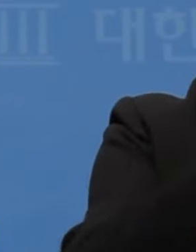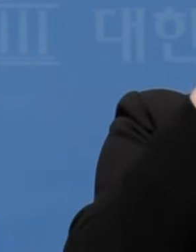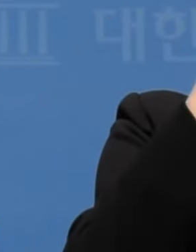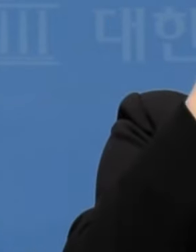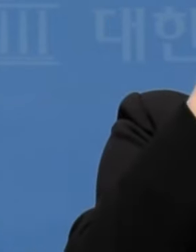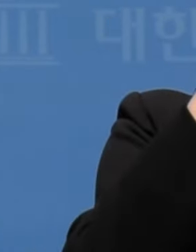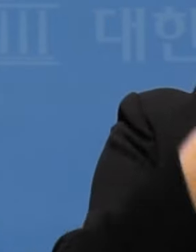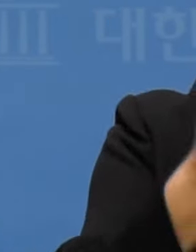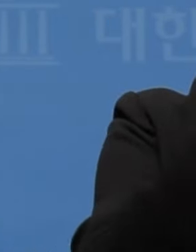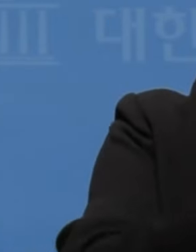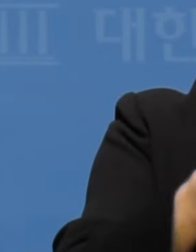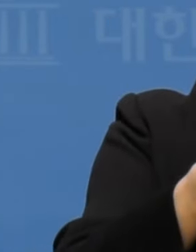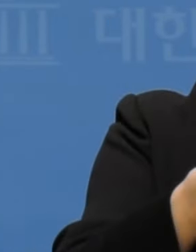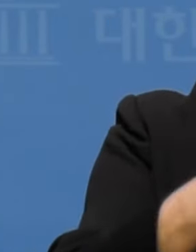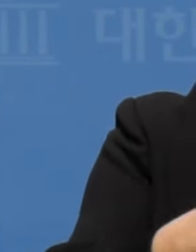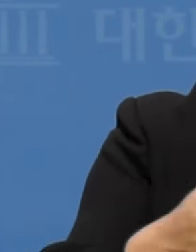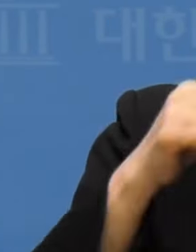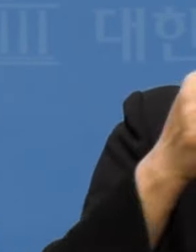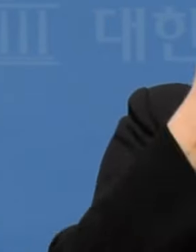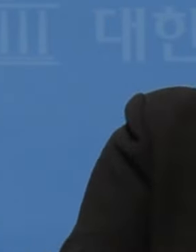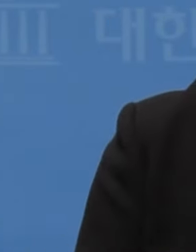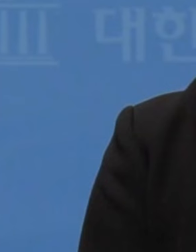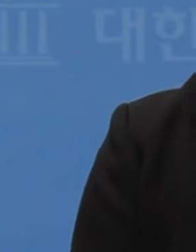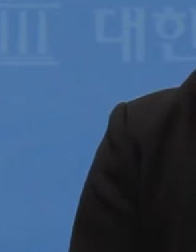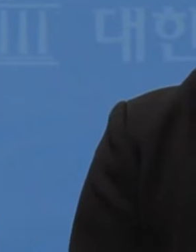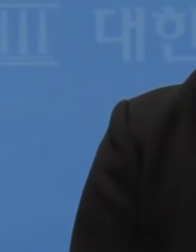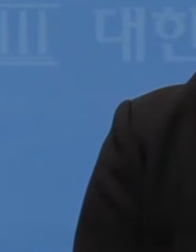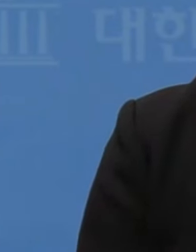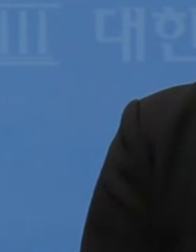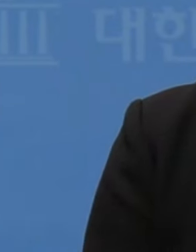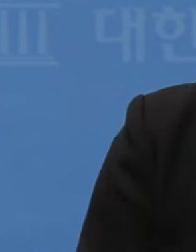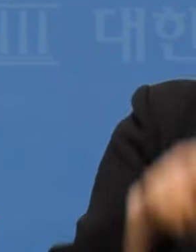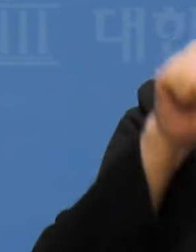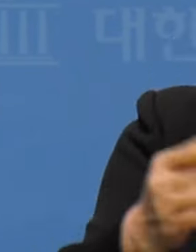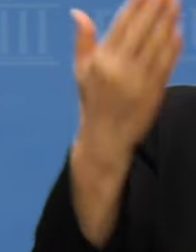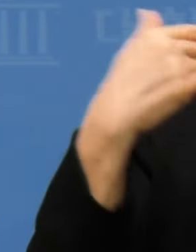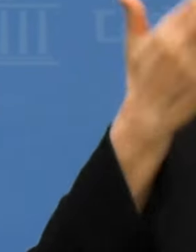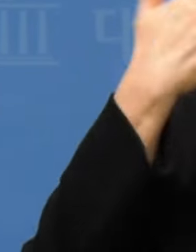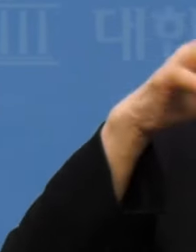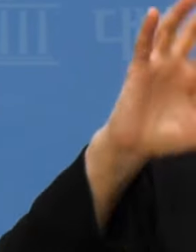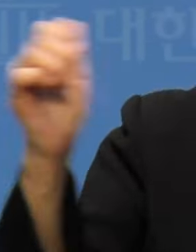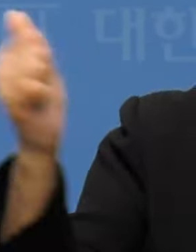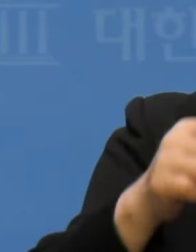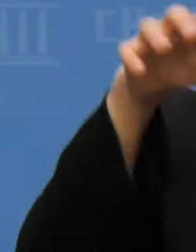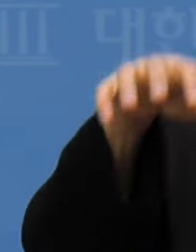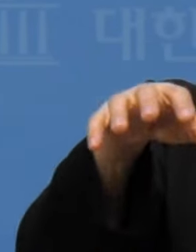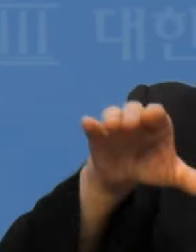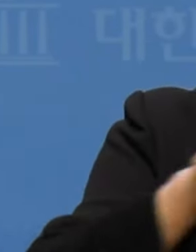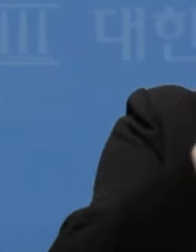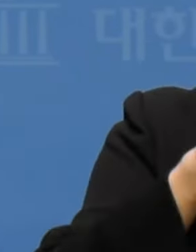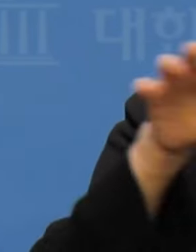정도로 무능하고 무력했습니다. 2주 전 미국 의회에서는